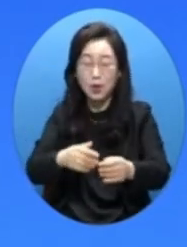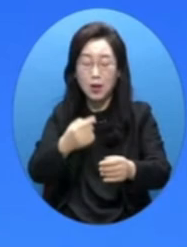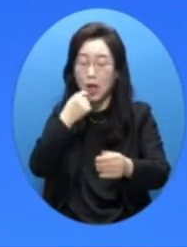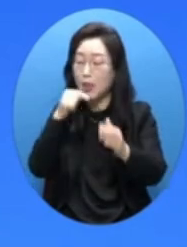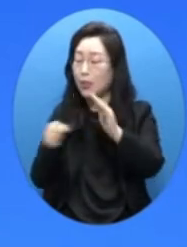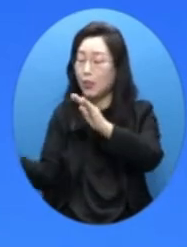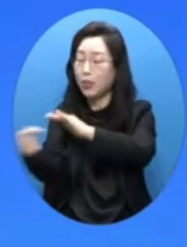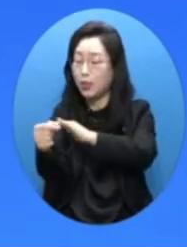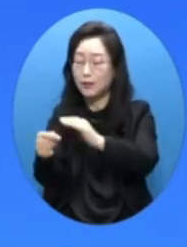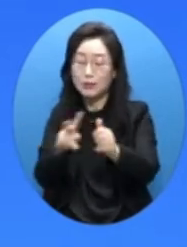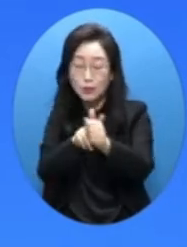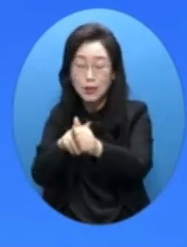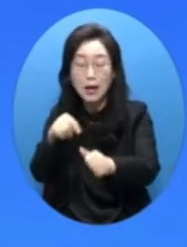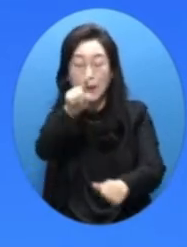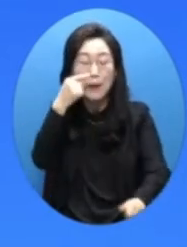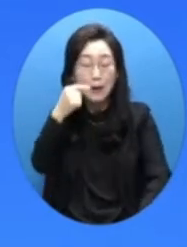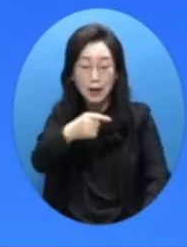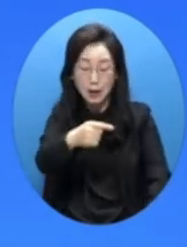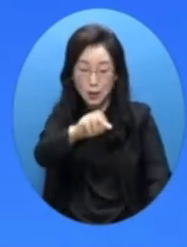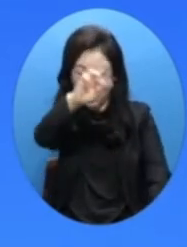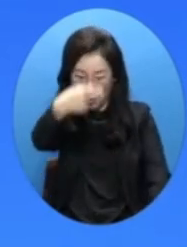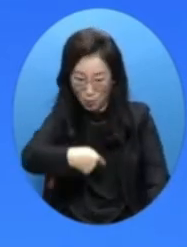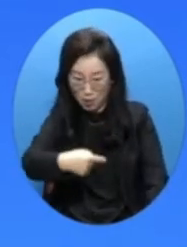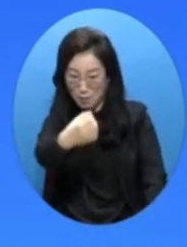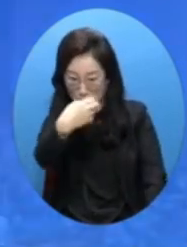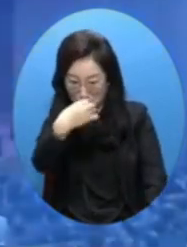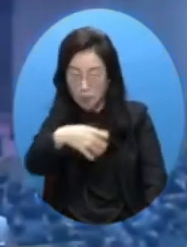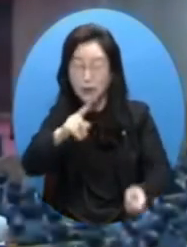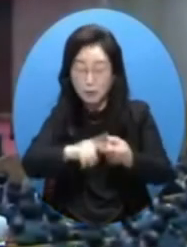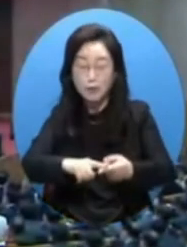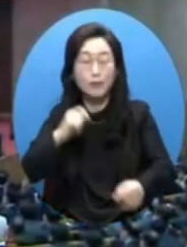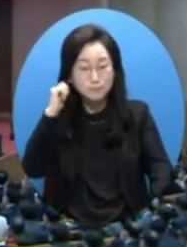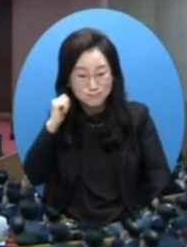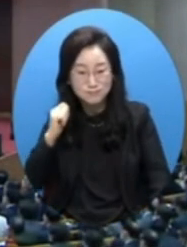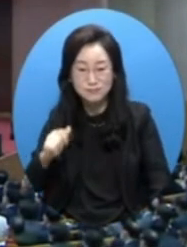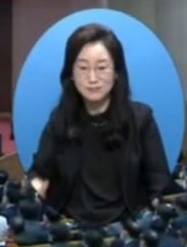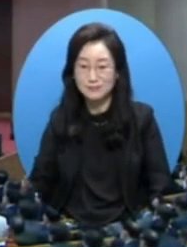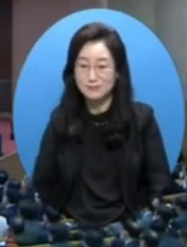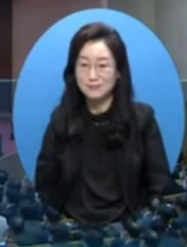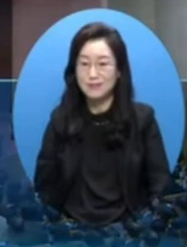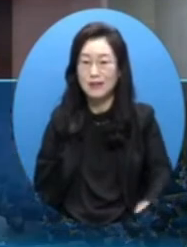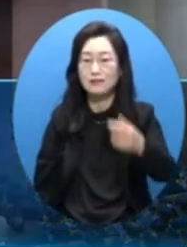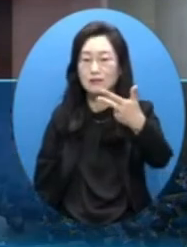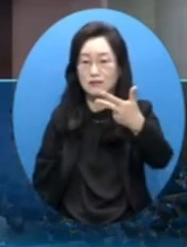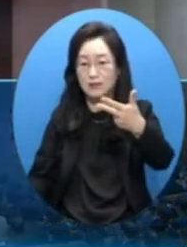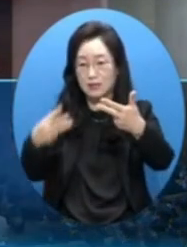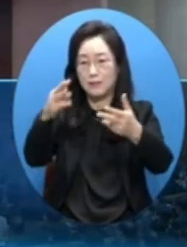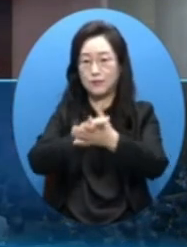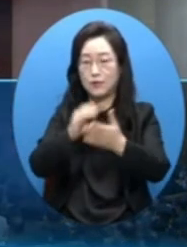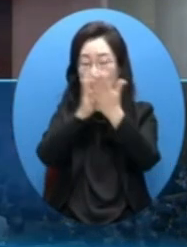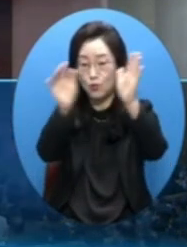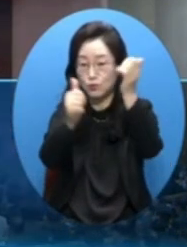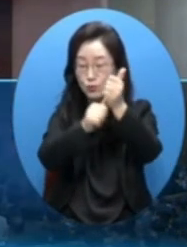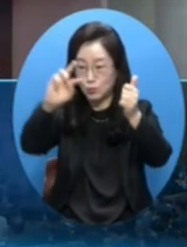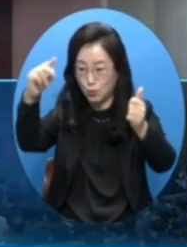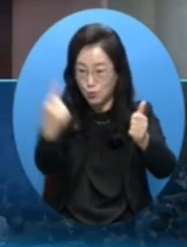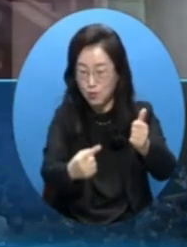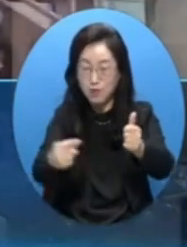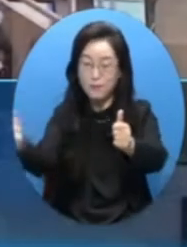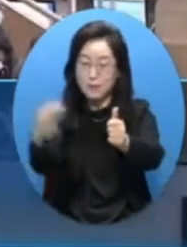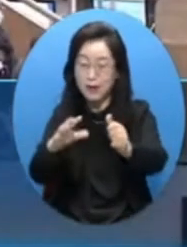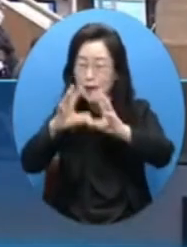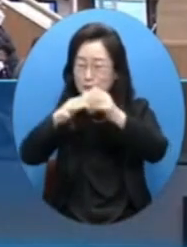정탁권이 와서 한 이야기를 듣고 그대로 그 이야기를 따랐습니다 7장 3절입니다 여호수아에게로 돌아와 그에게